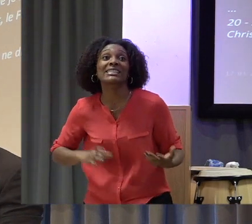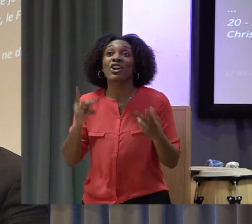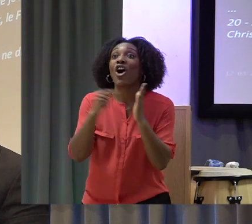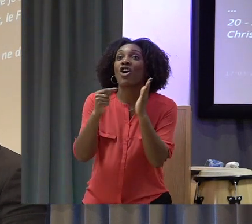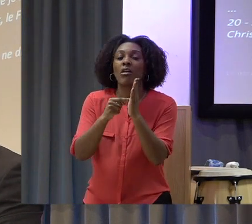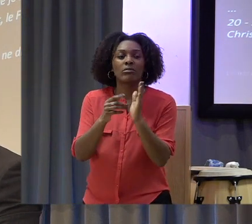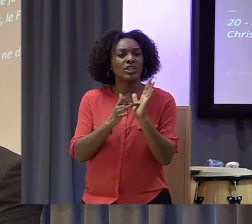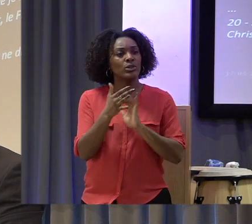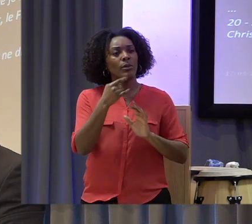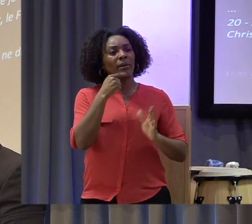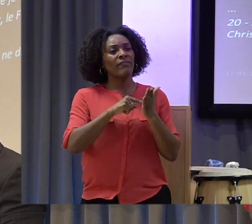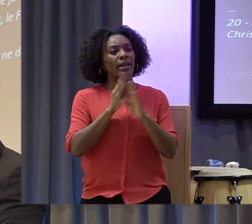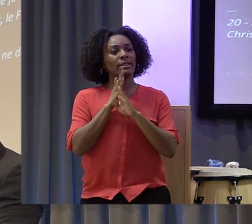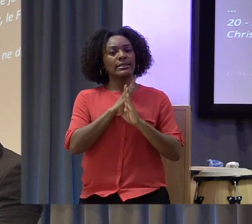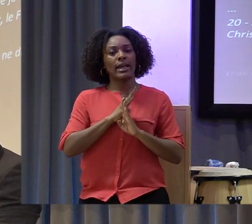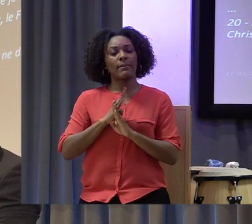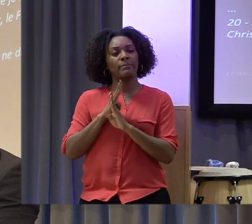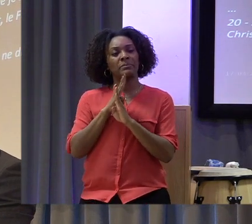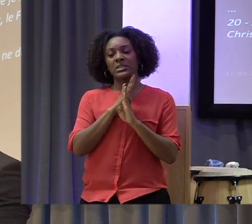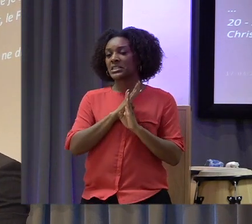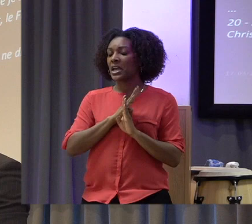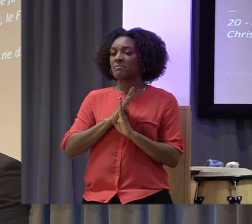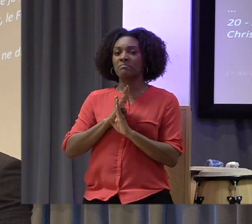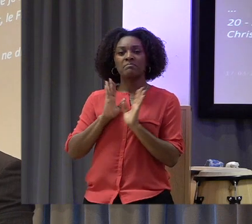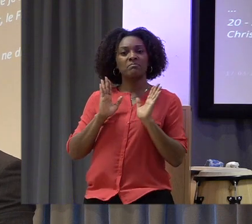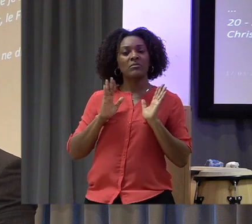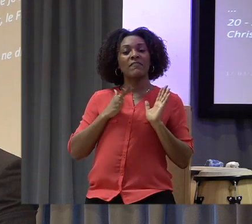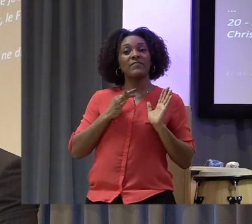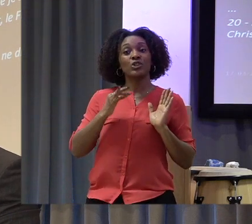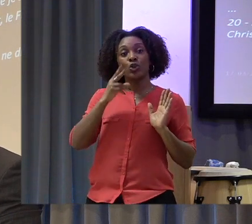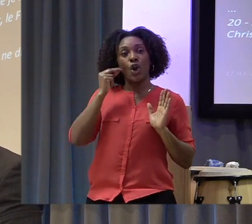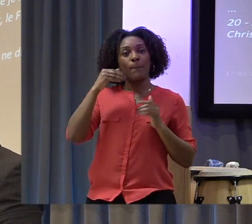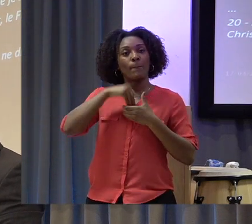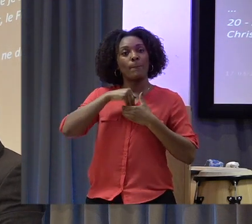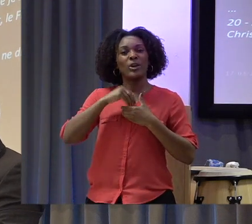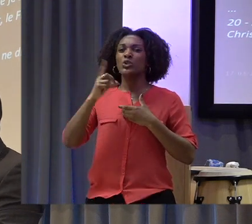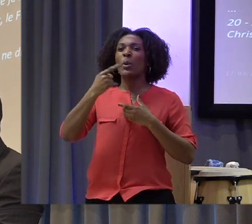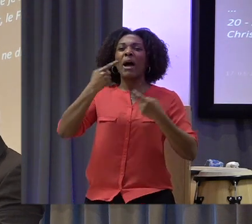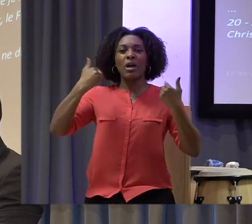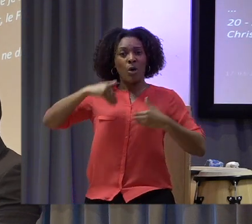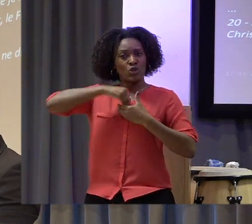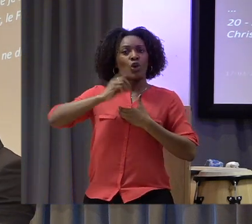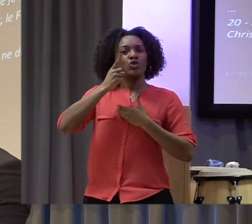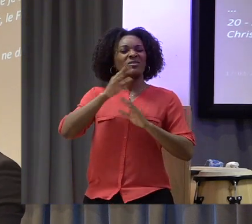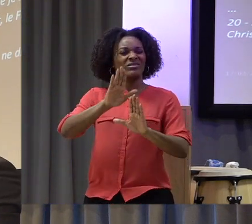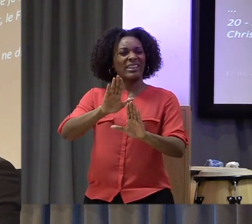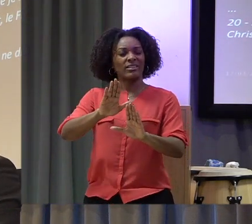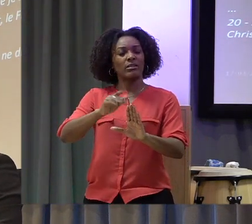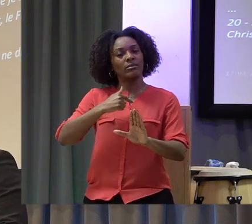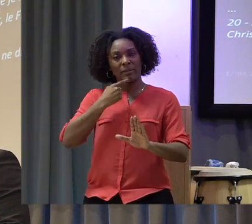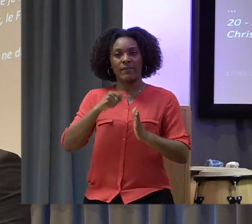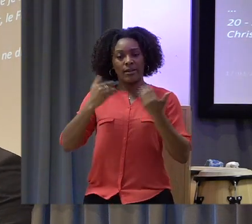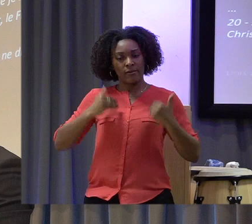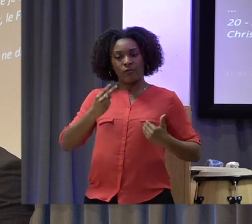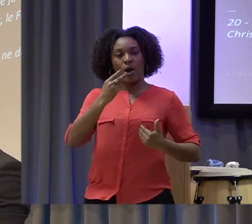la discrétion. Il veut rester le Fils de l'homme. Il veut d'abord être pris comme